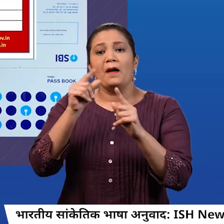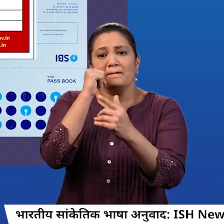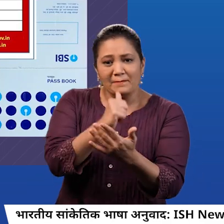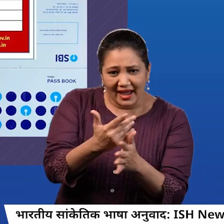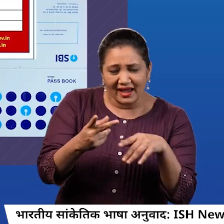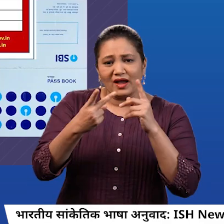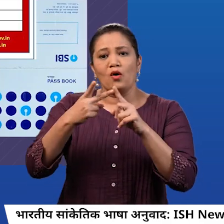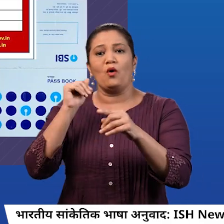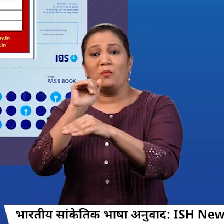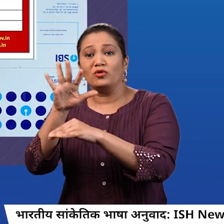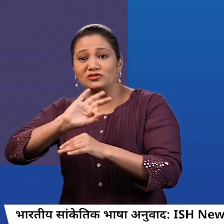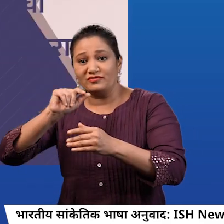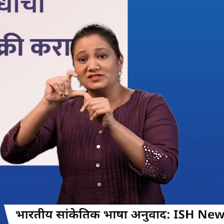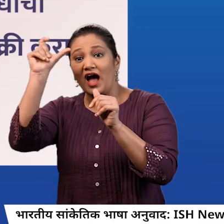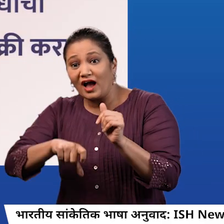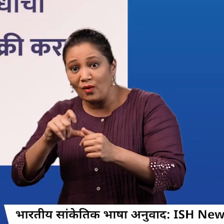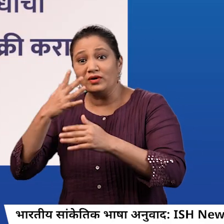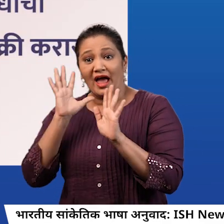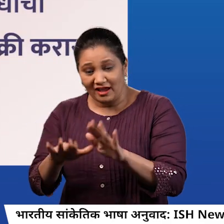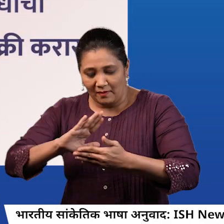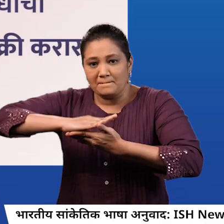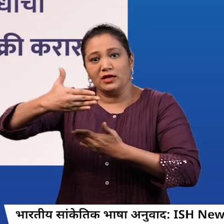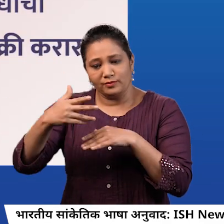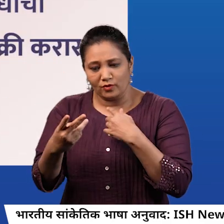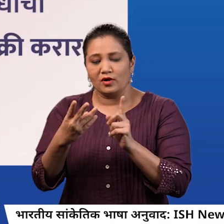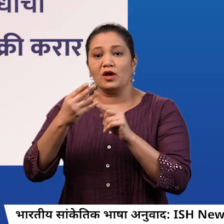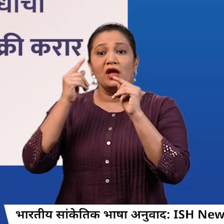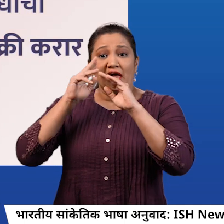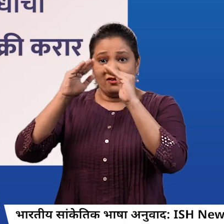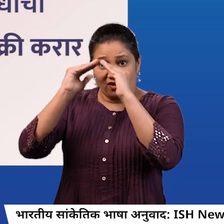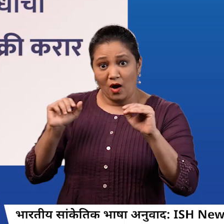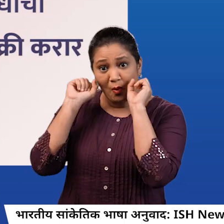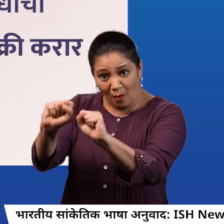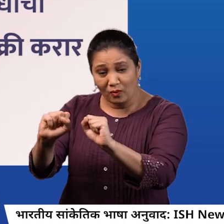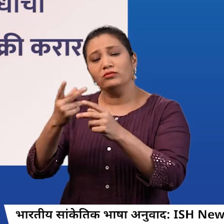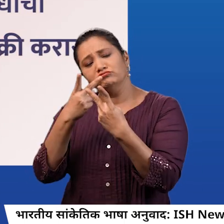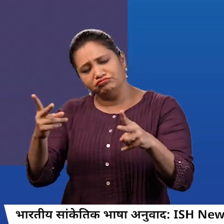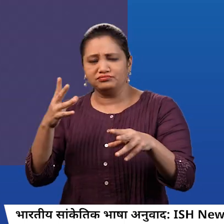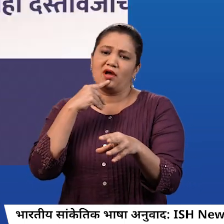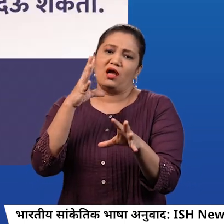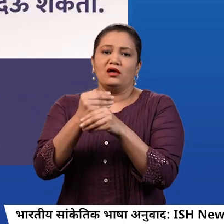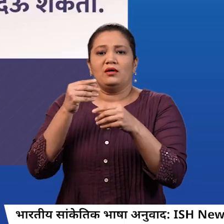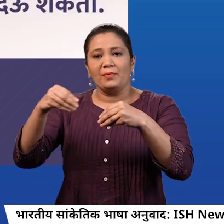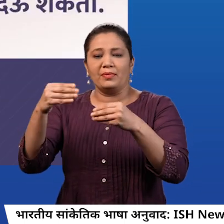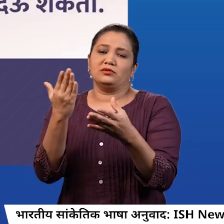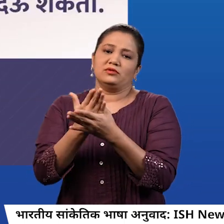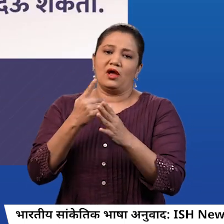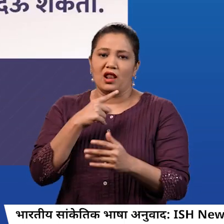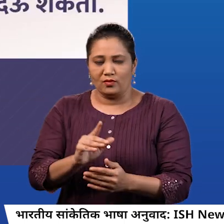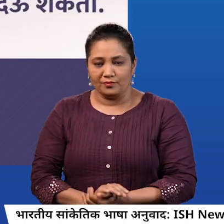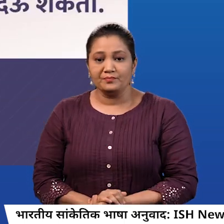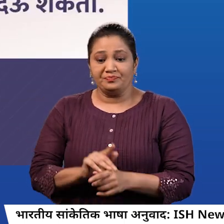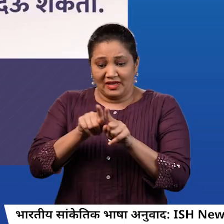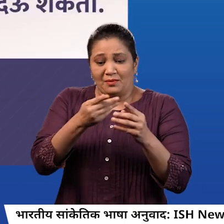विभागाचं चालू असलेल्या खात्याचं पासबुक, घर स्वतःच्या मालकीचं असेल तर त्या संबंधीचा नोंदणीकृत विक्री करार यांपैकी